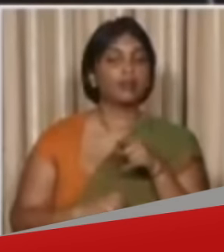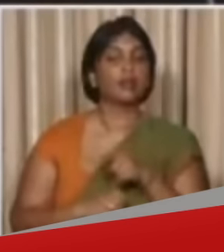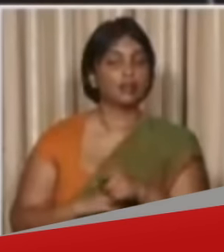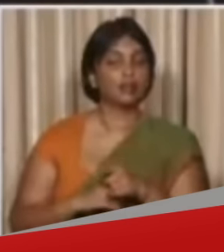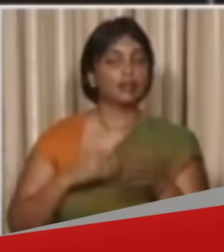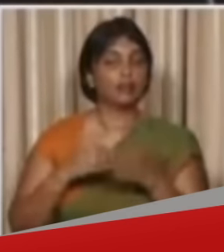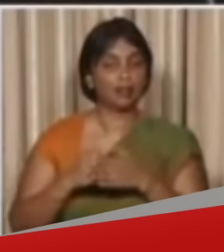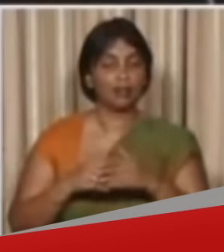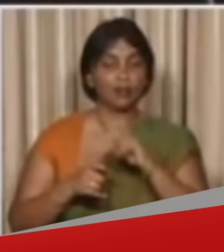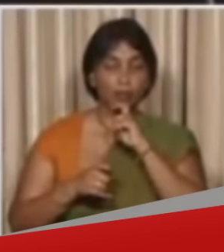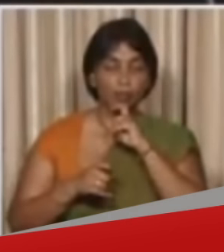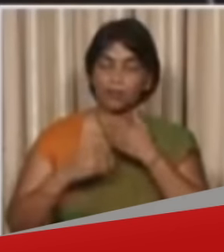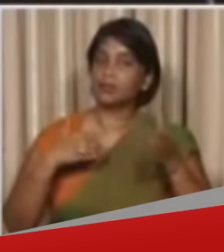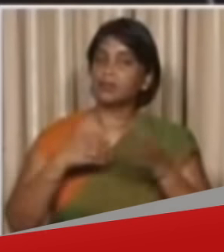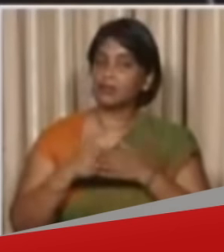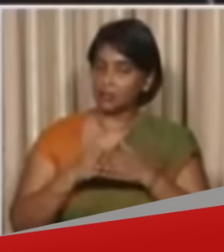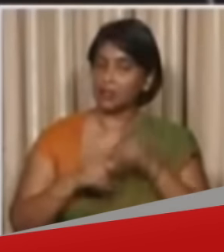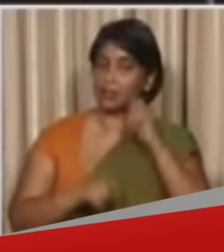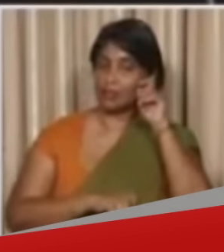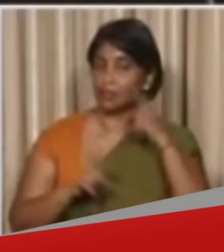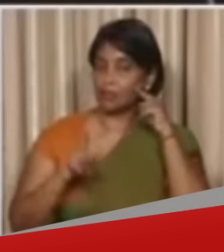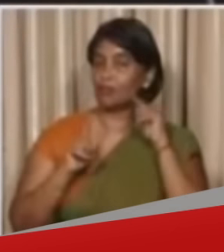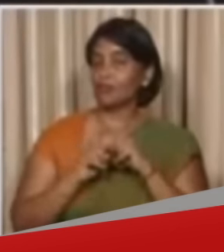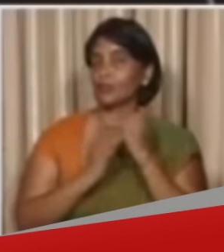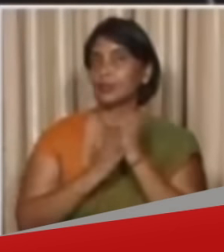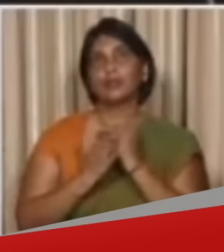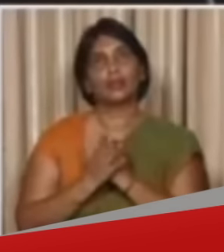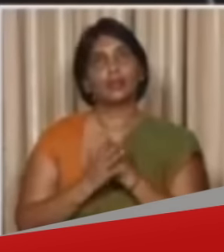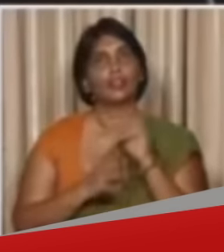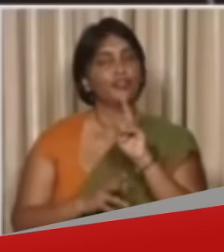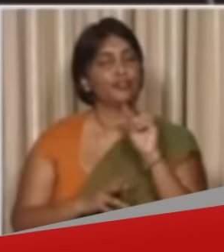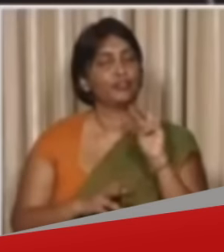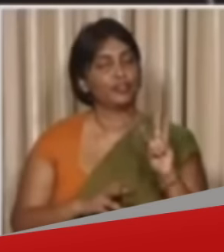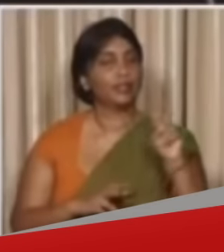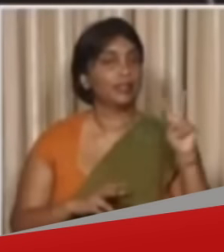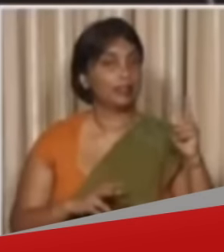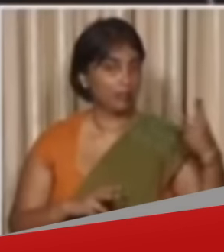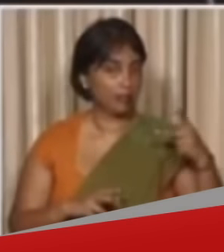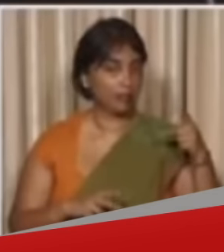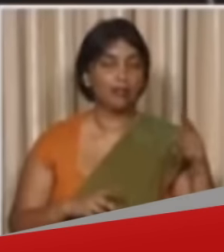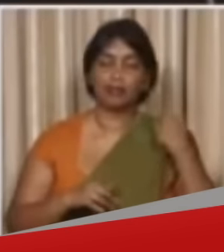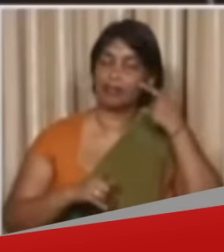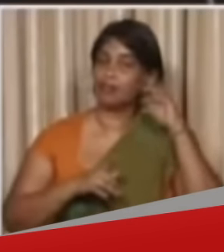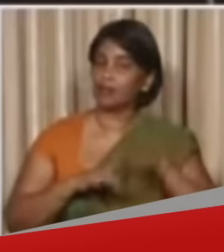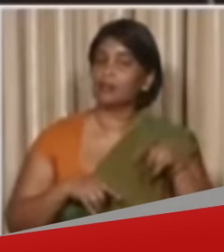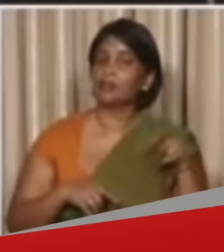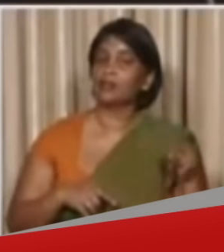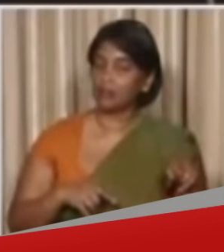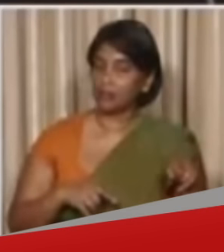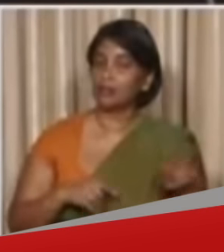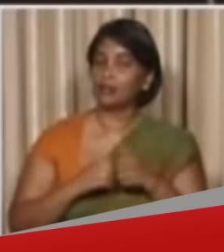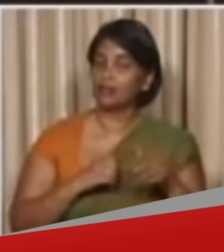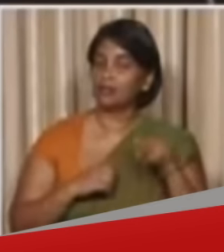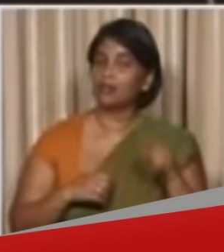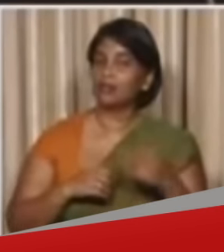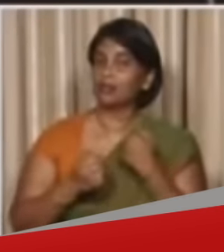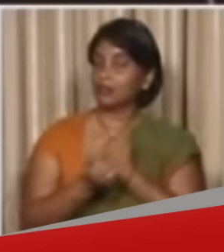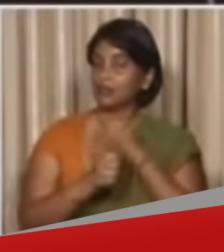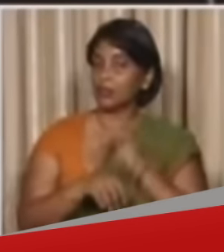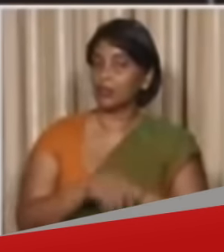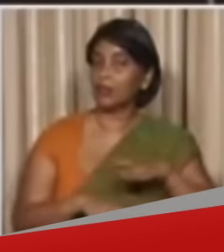අදාළව අධිචේතනා ගොනු කර ඇති සැකකරුවන් පිළිබඳ විස්තරය ඇමුණු 23 දෙක පාස්කු ප්‍රහාරය අදාළ සාහනය අපේක්ෂක මේ යටතේ අතනරුවත්